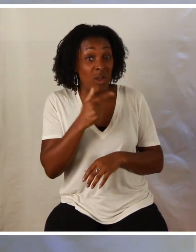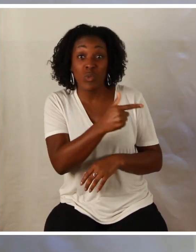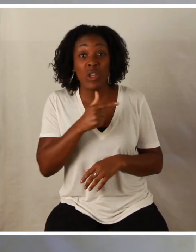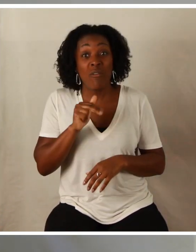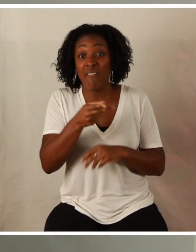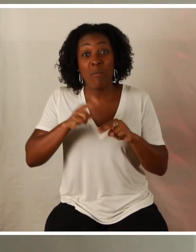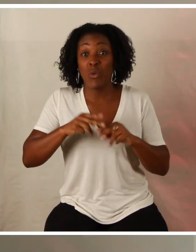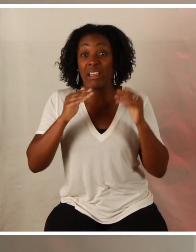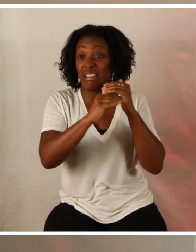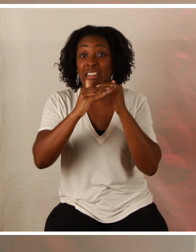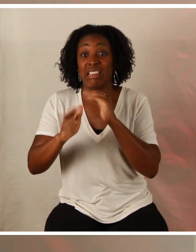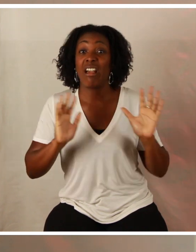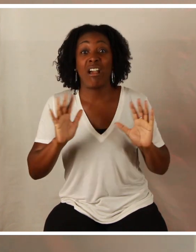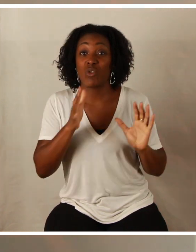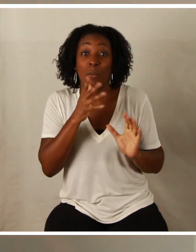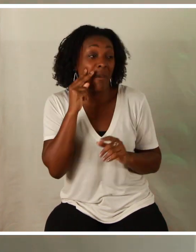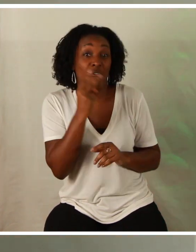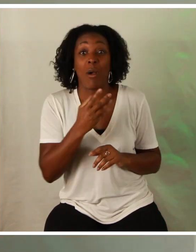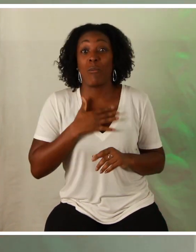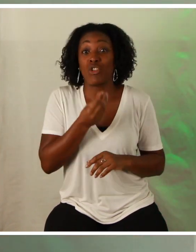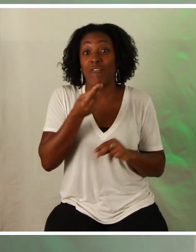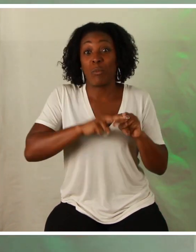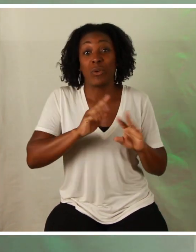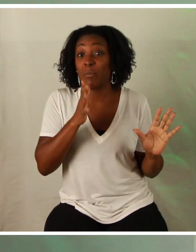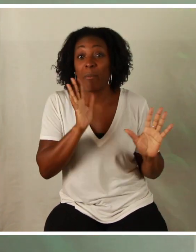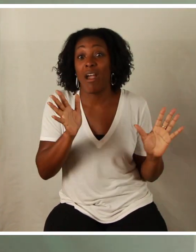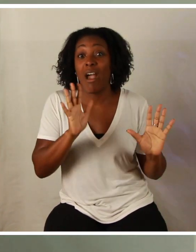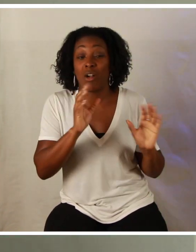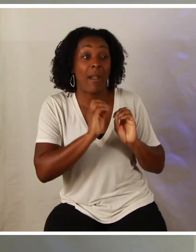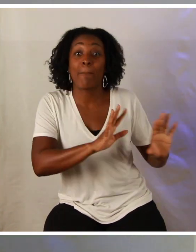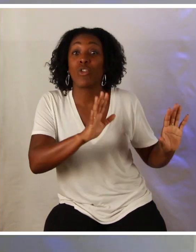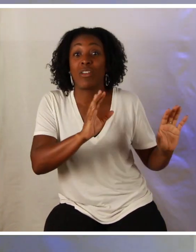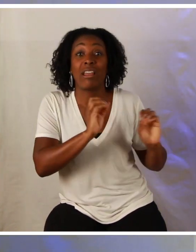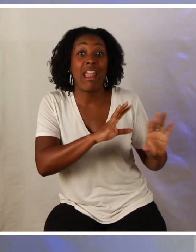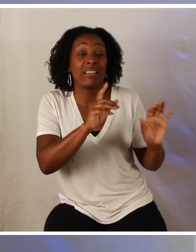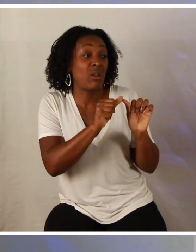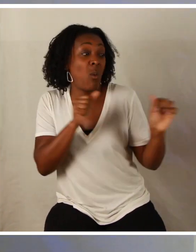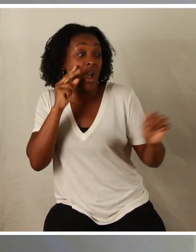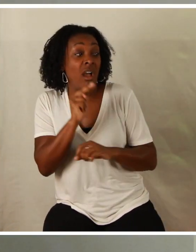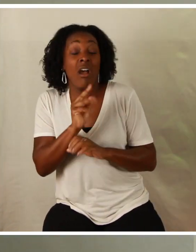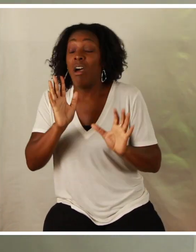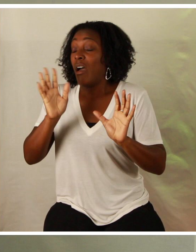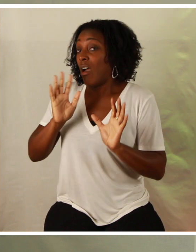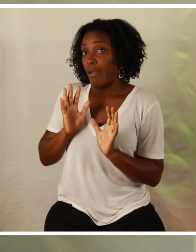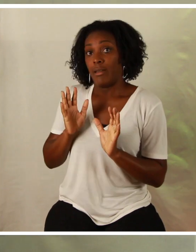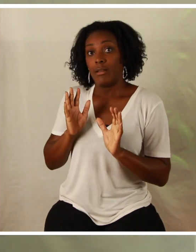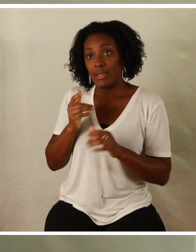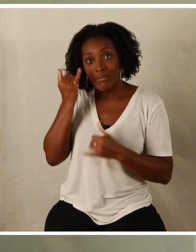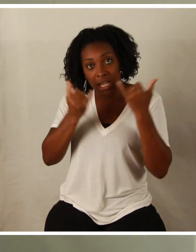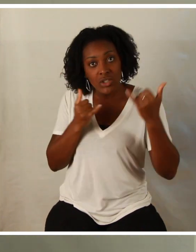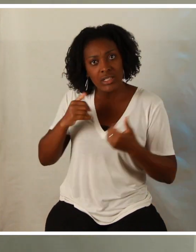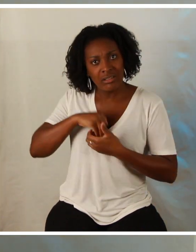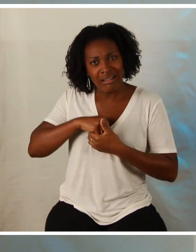c'est insupportable. De voir mon enfant mourir de cette manière-là, j'en suis responsable. Elle devait vraiment être